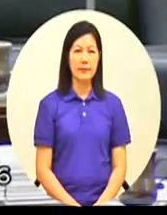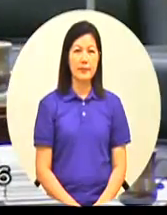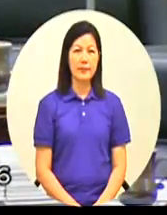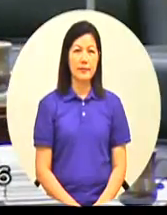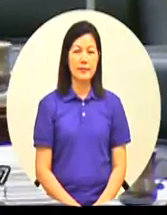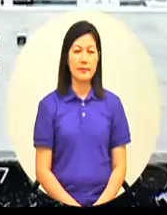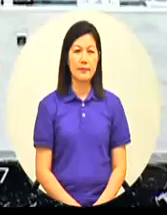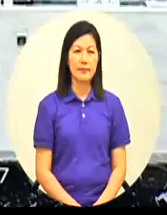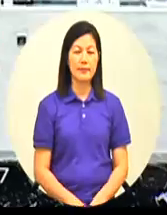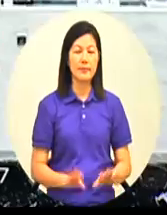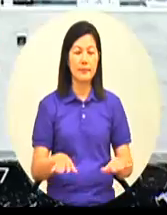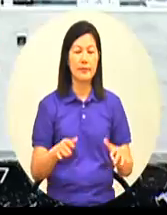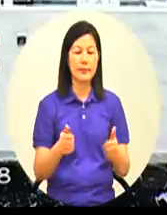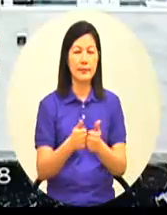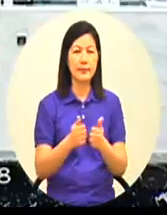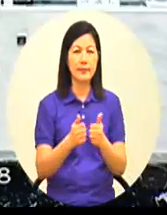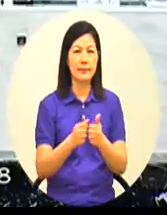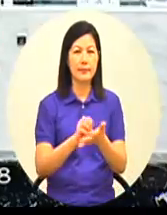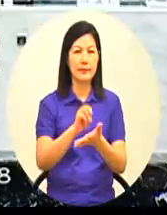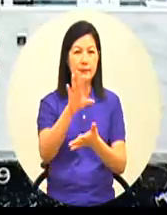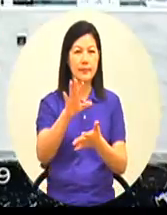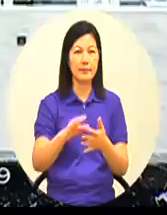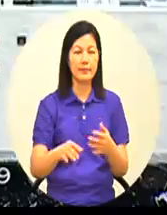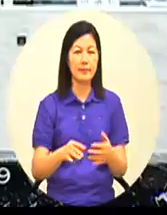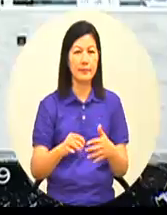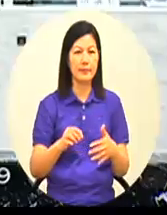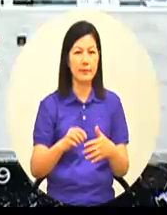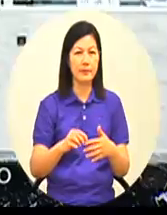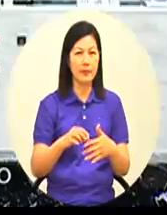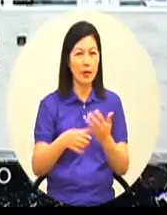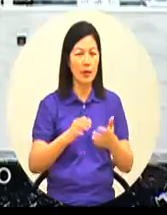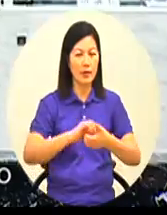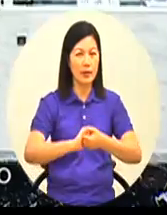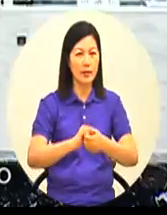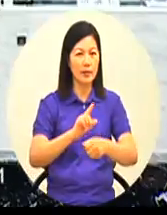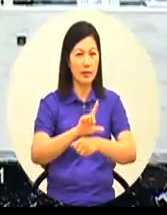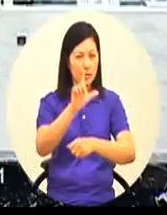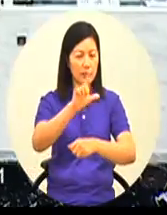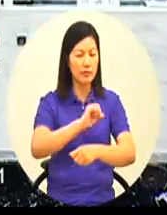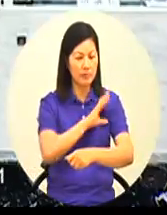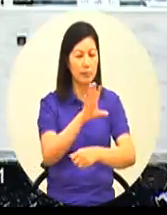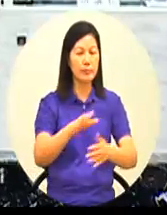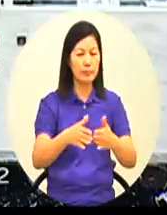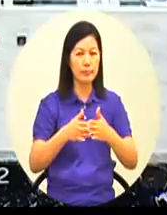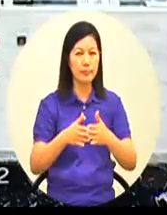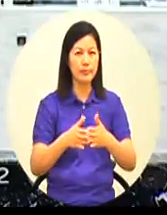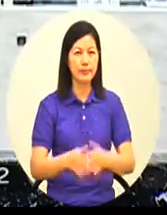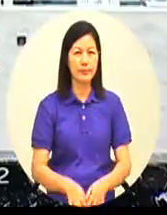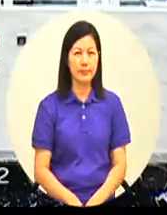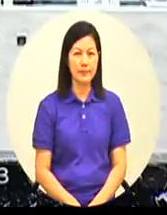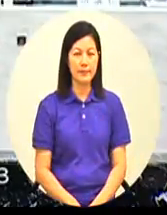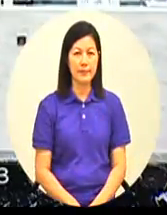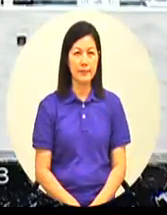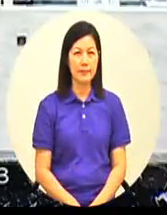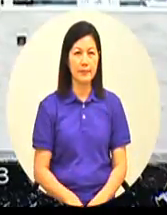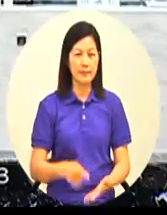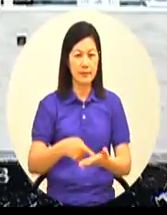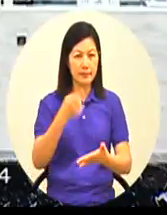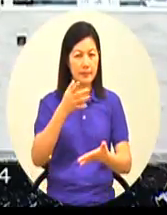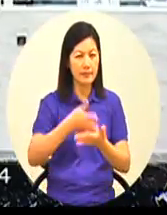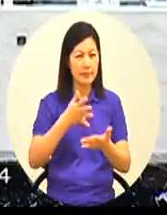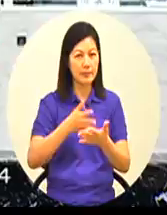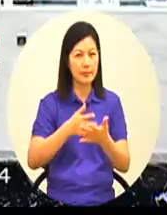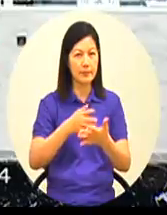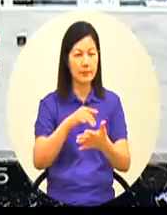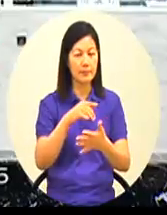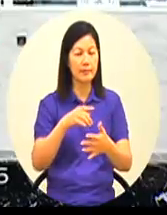向大会报告，我们的法定时间到6点哈，啊，我们就第一次发言全部发